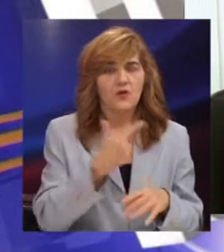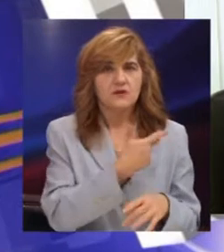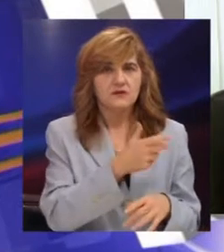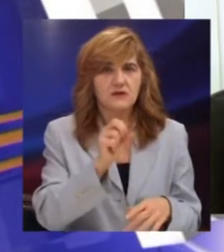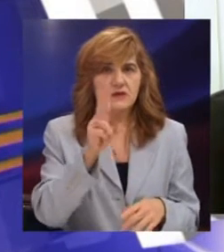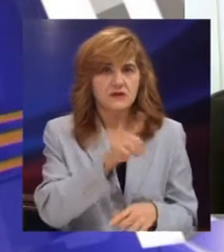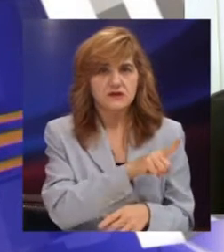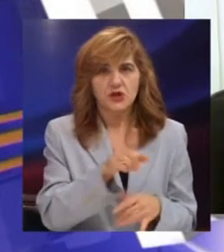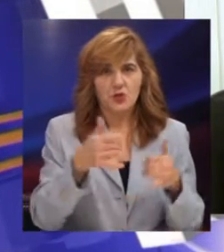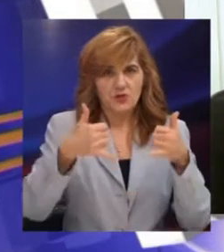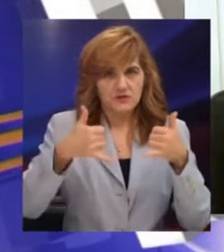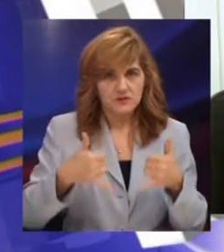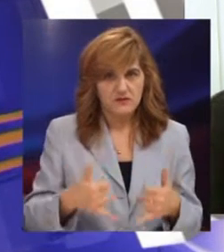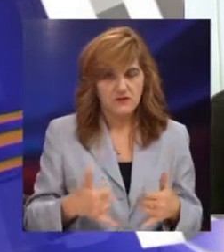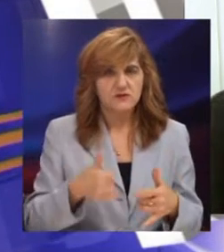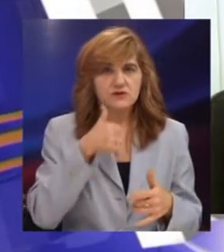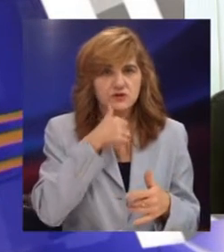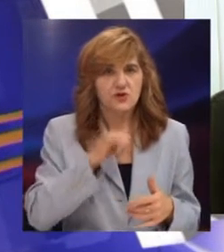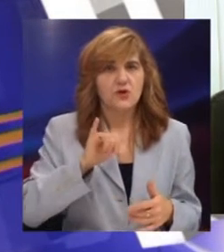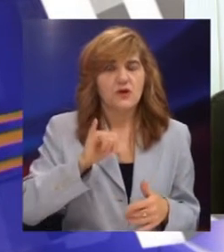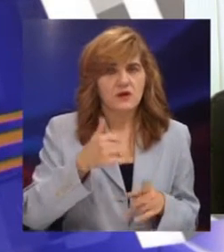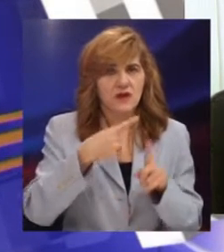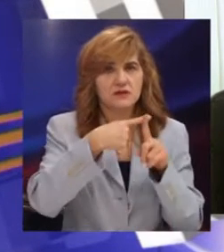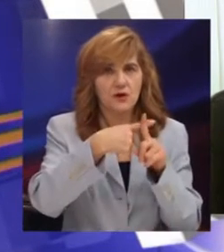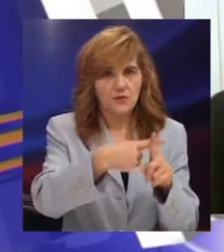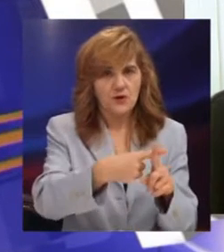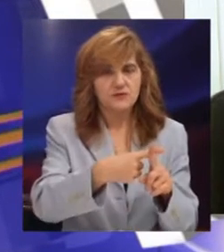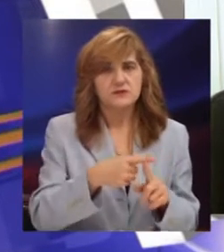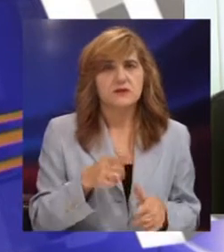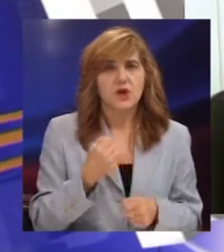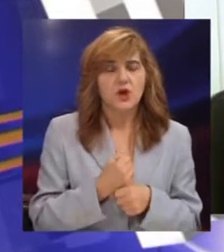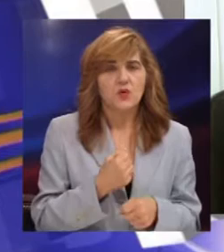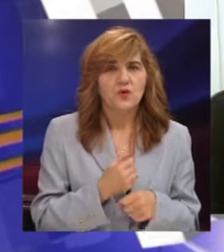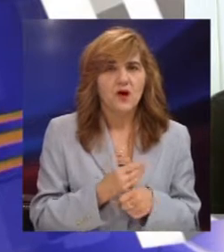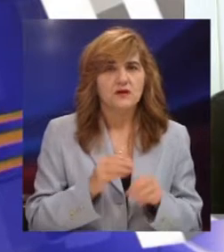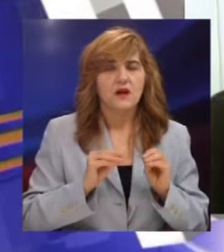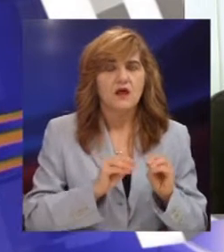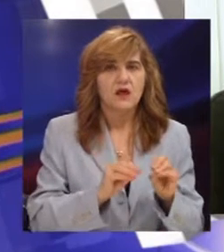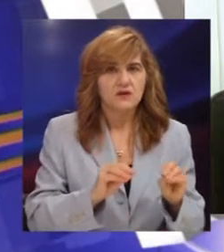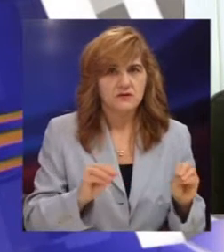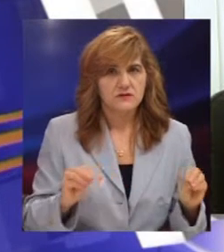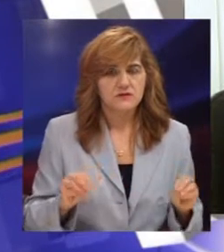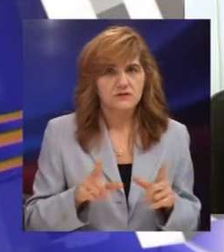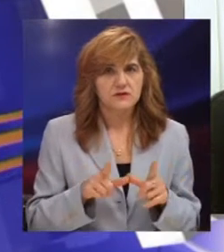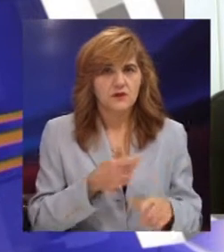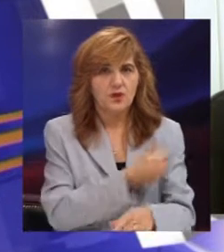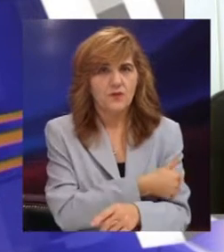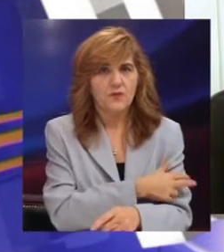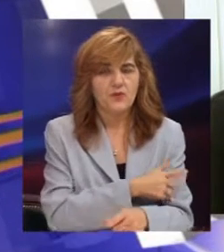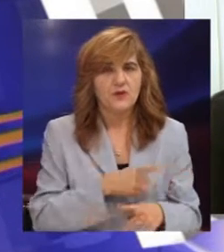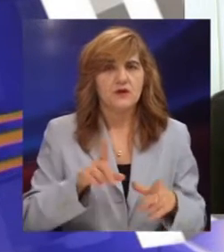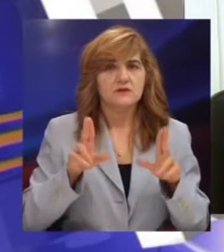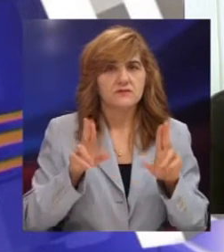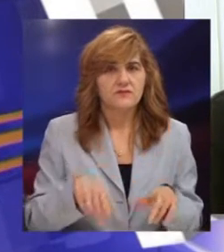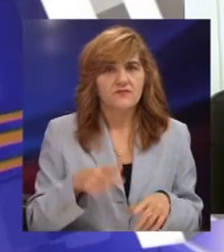od 2013. do danas, ono što je svakako urađeno, što jeste pozitivno, da se uradila edukacija kadra. Tako da sada opšta